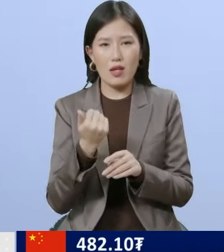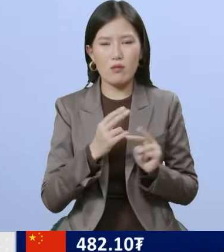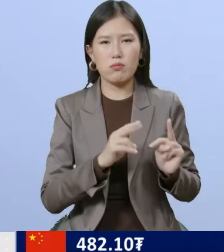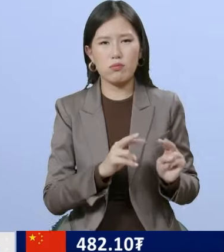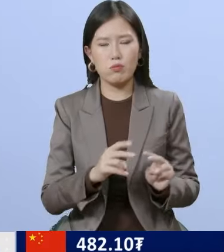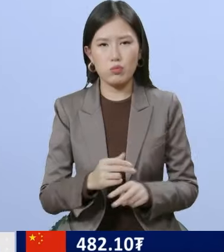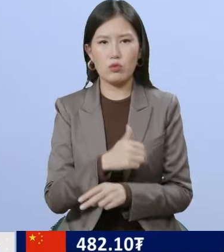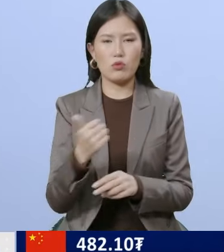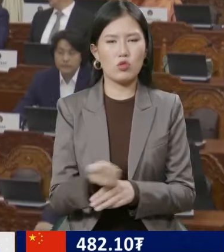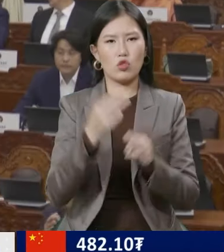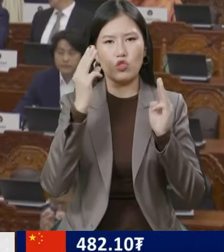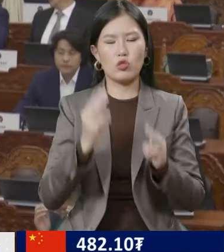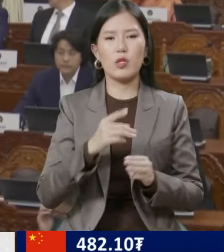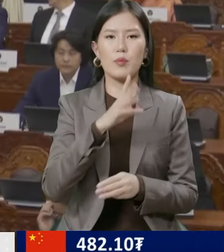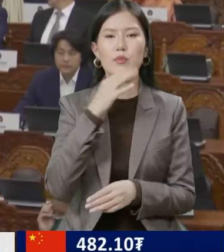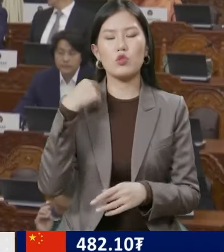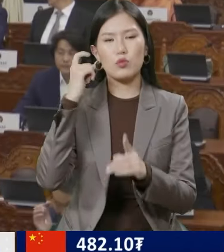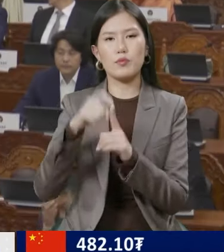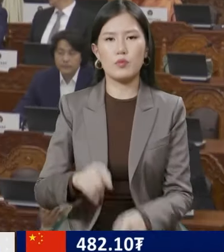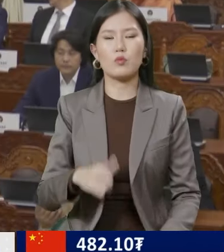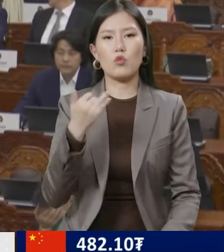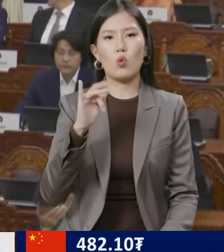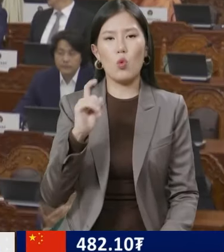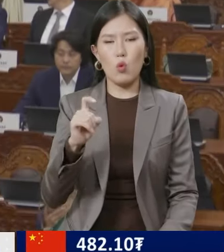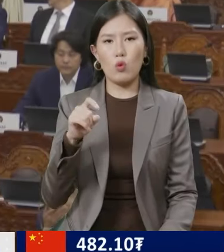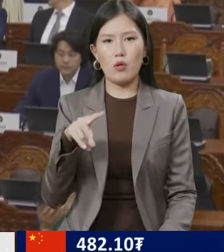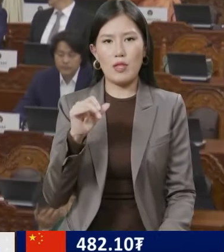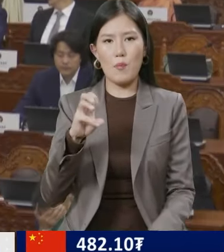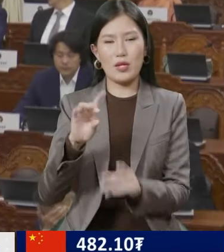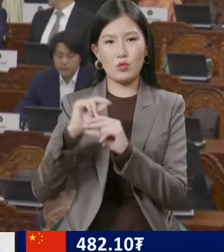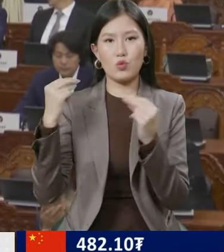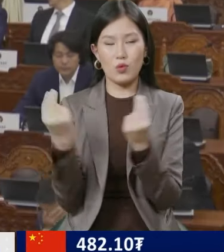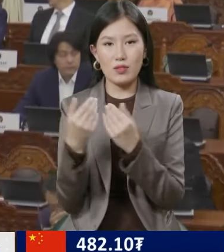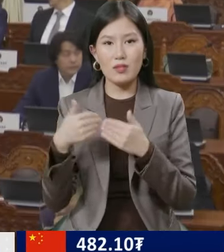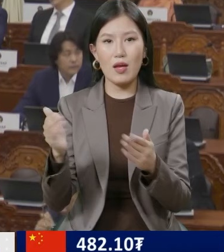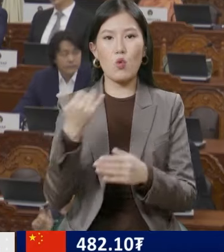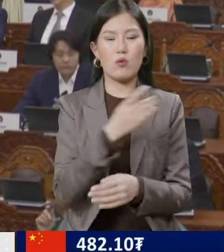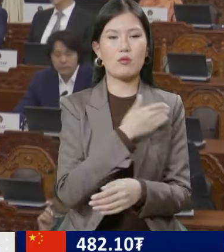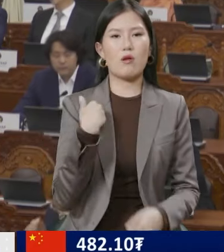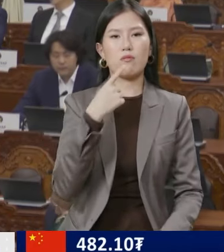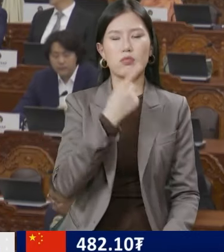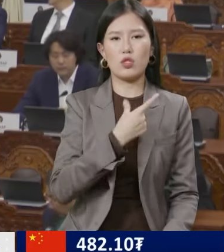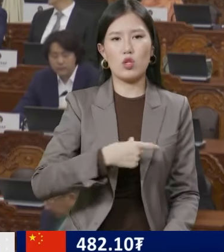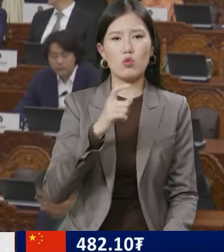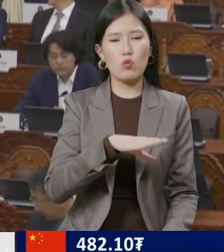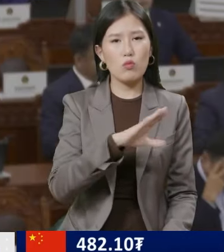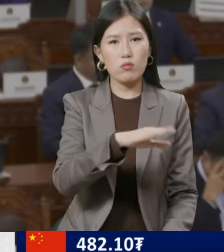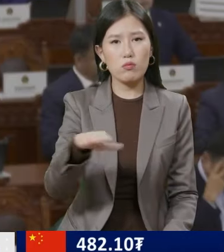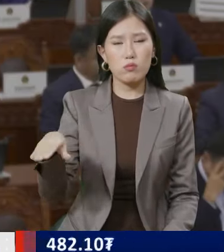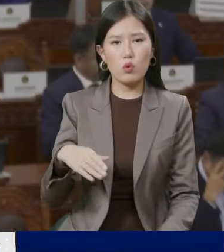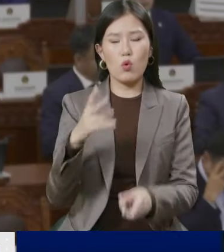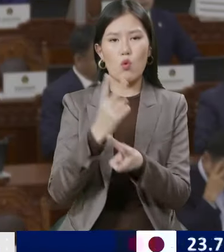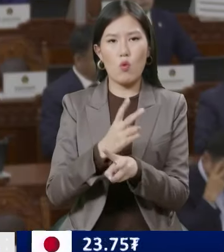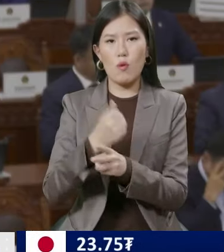нийгмөр одоо шийднэ гэсэн юм зорилттой явж байна. Улсын хурлын намрын чуулганы нээлтэд улсын хурлын дарга хэлэхдээ гишүүд та бүхэн ийм хууль